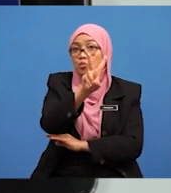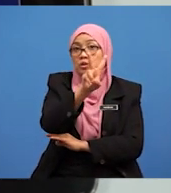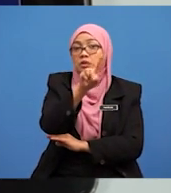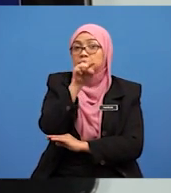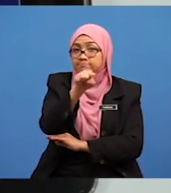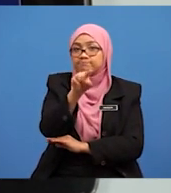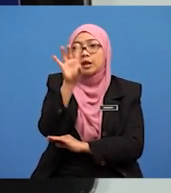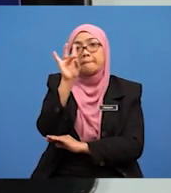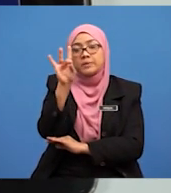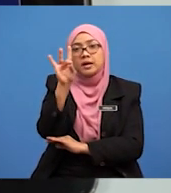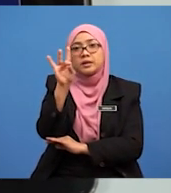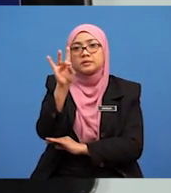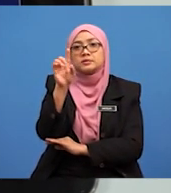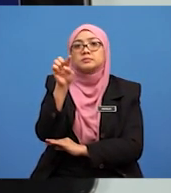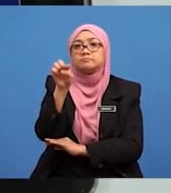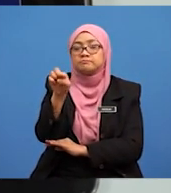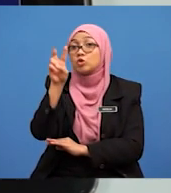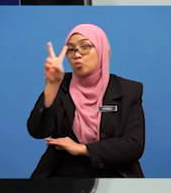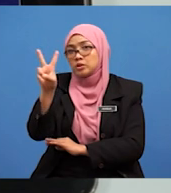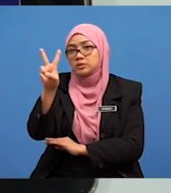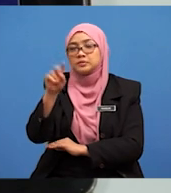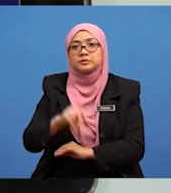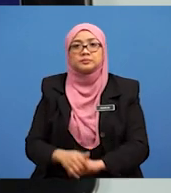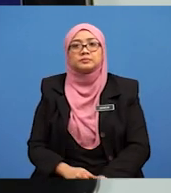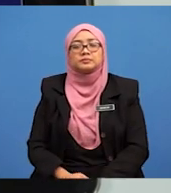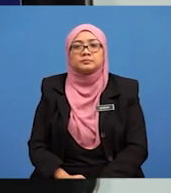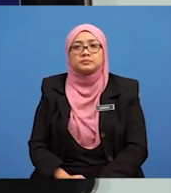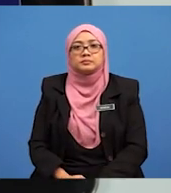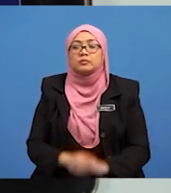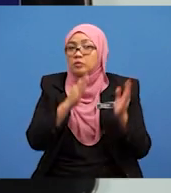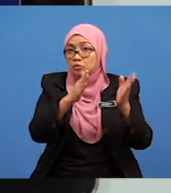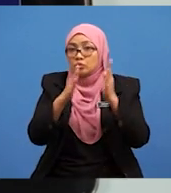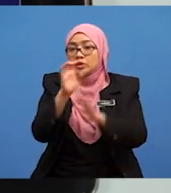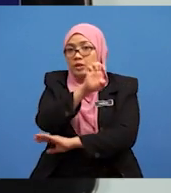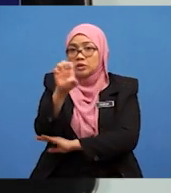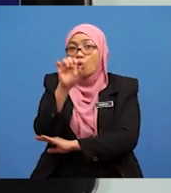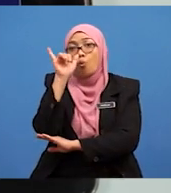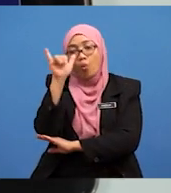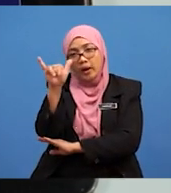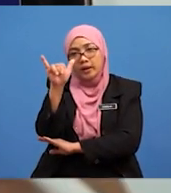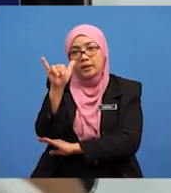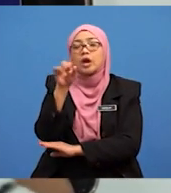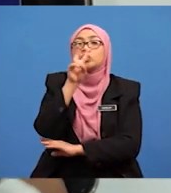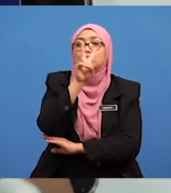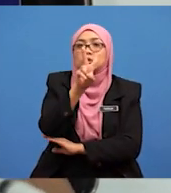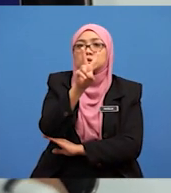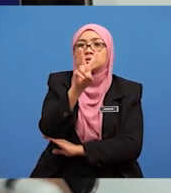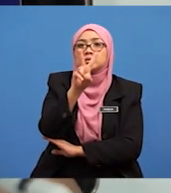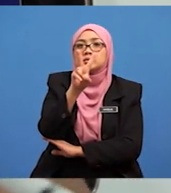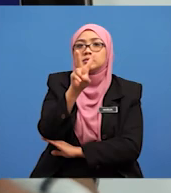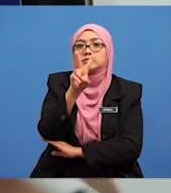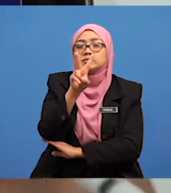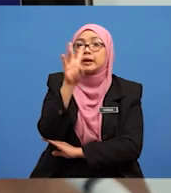2, 8, 2. Manakala susunan elektron Y ialah